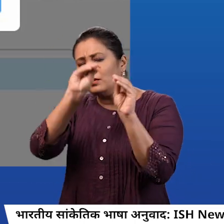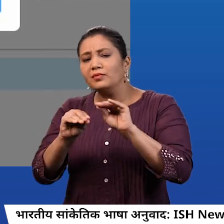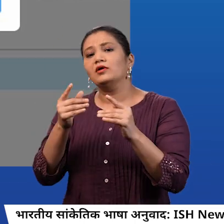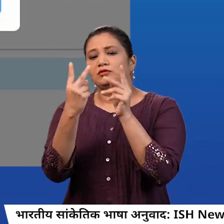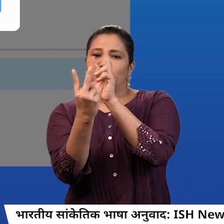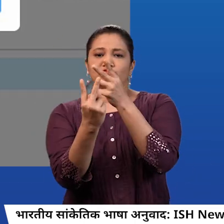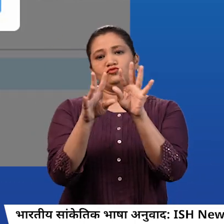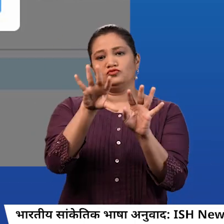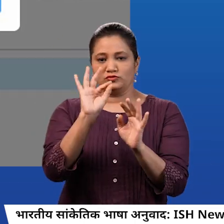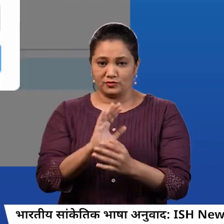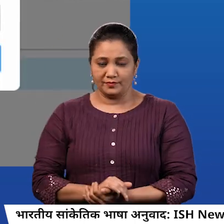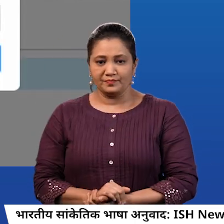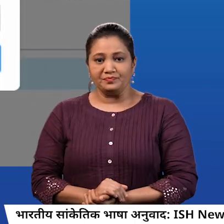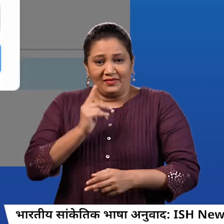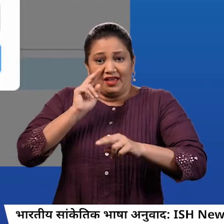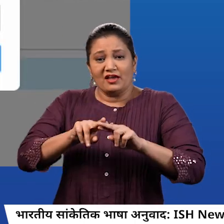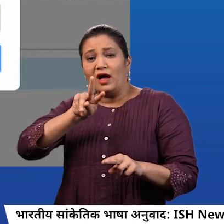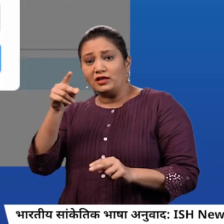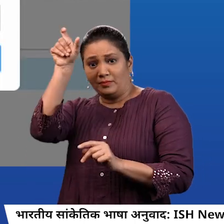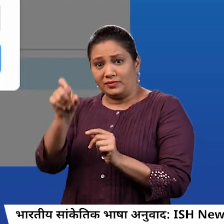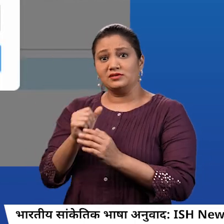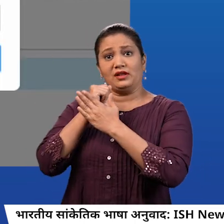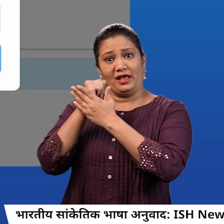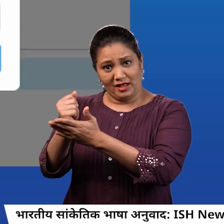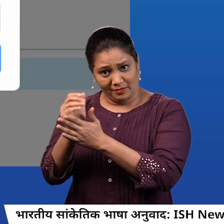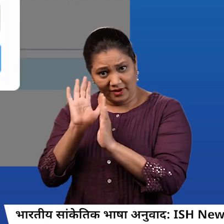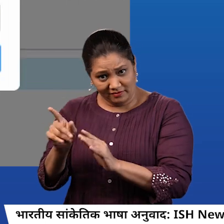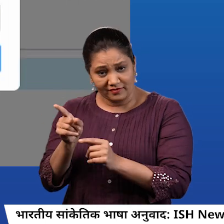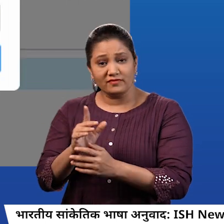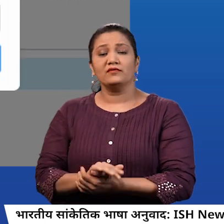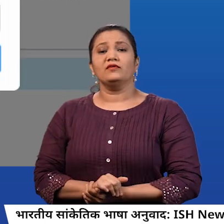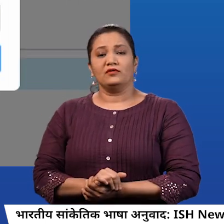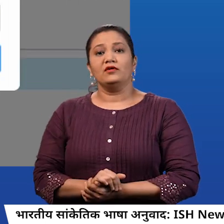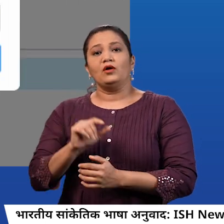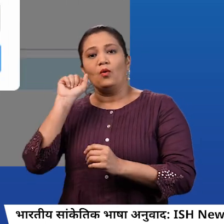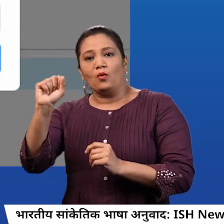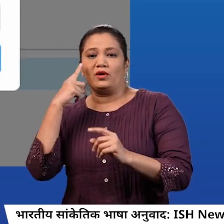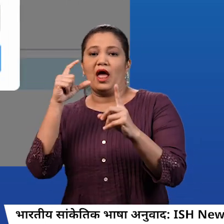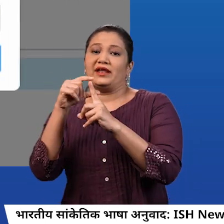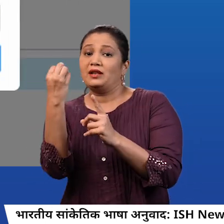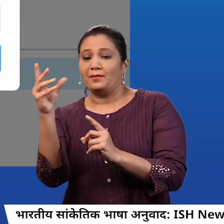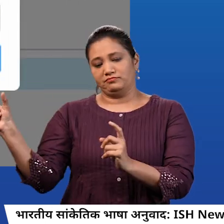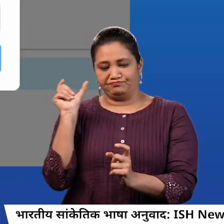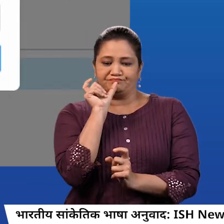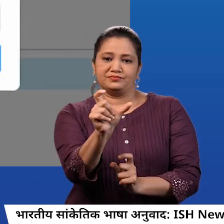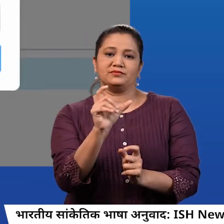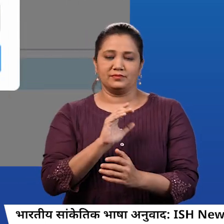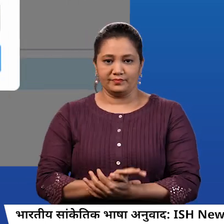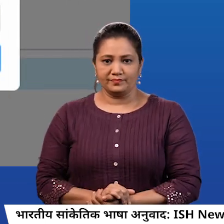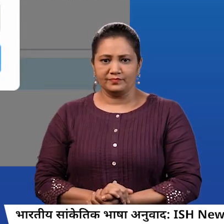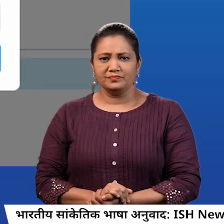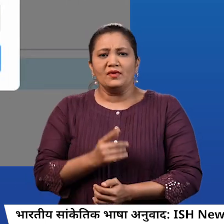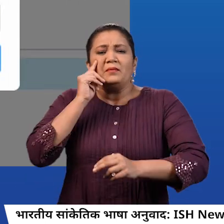आहोत याबद्दल विचारलं जाईल. जर तुम्ही इतर दुसऱ्या मतदारासाठी हा अर्ज भरताय तर त्यांचा मतदार ओळखपत्र क्रमांक द्यावा